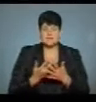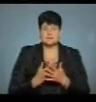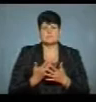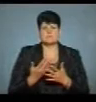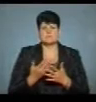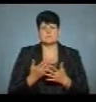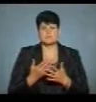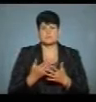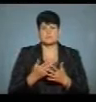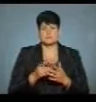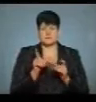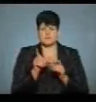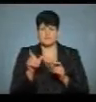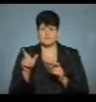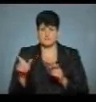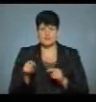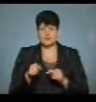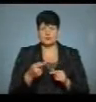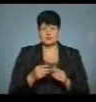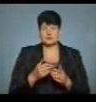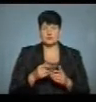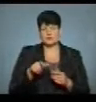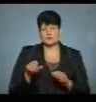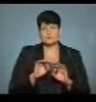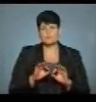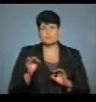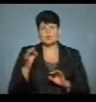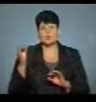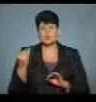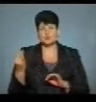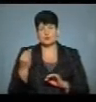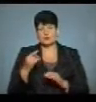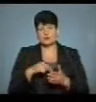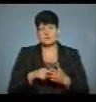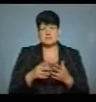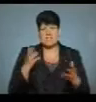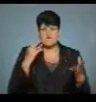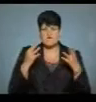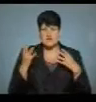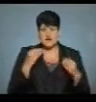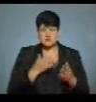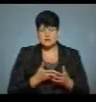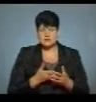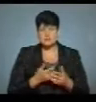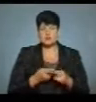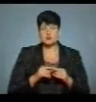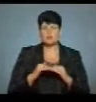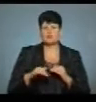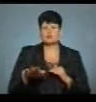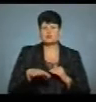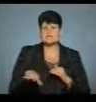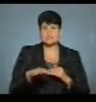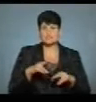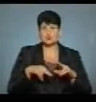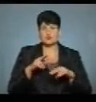на скрижалях історії». На них жителі та туристи розповідають про історію міста та враження від нього. На цьому пустирі